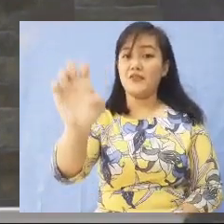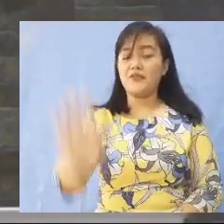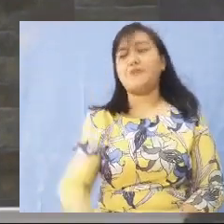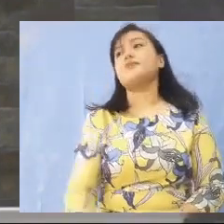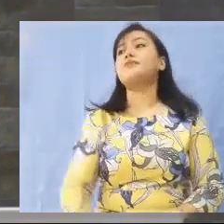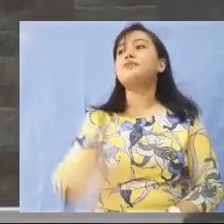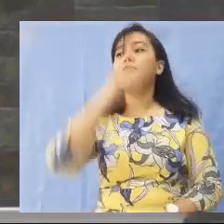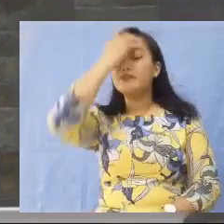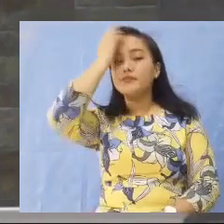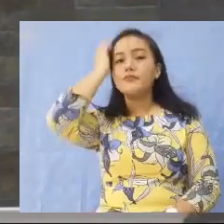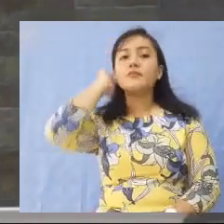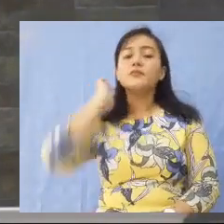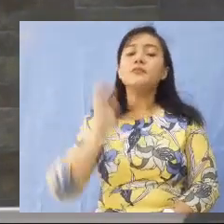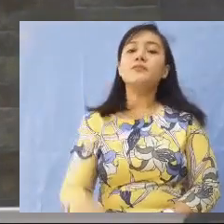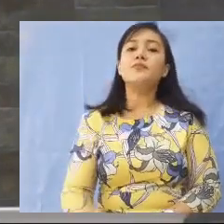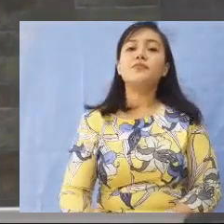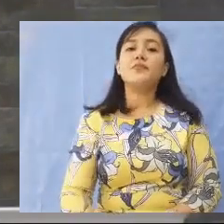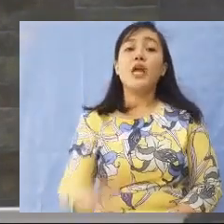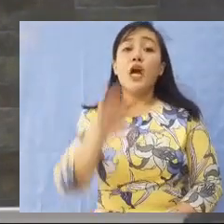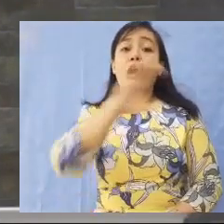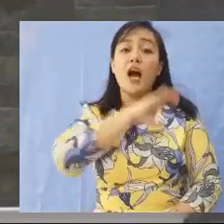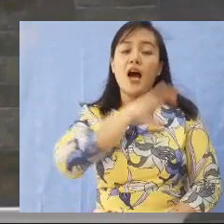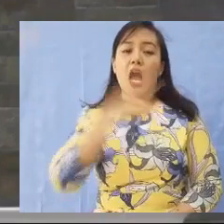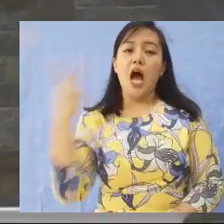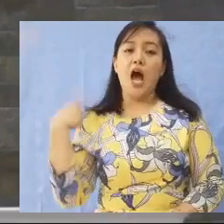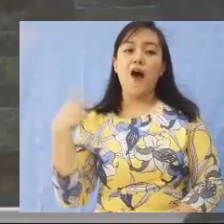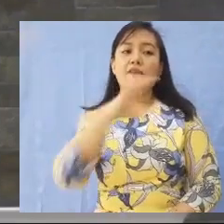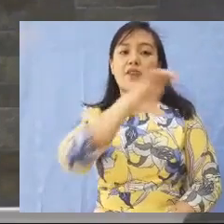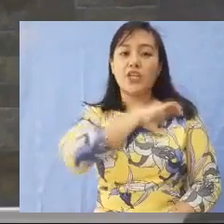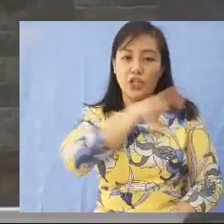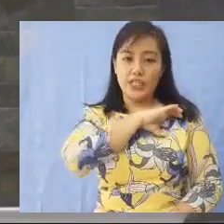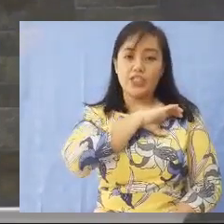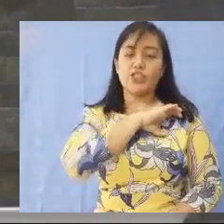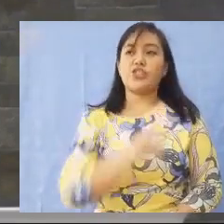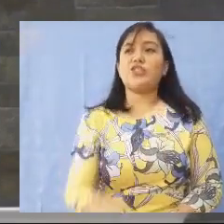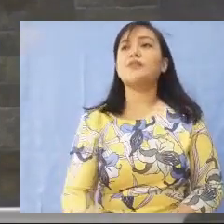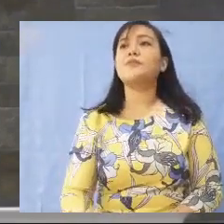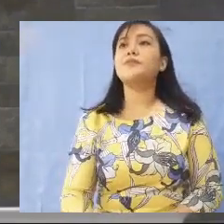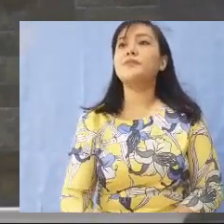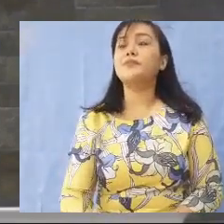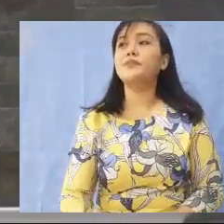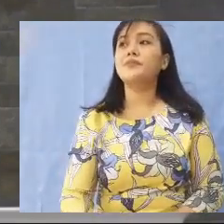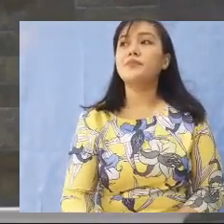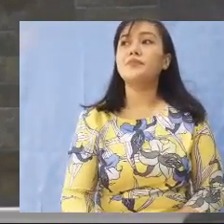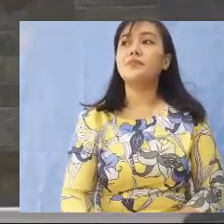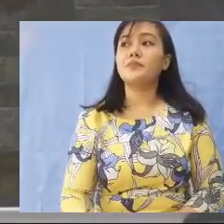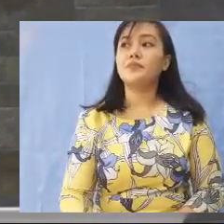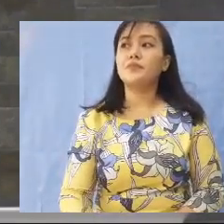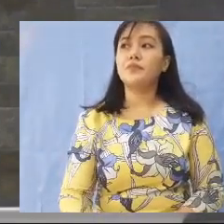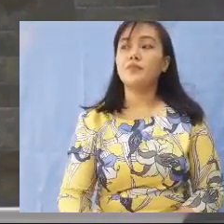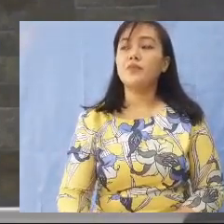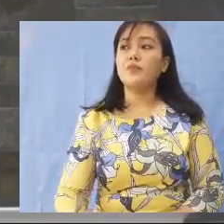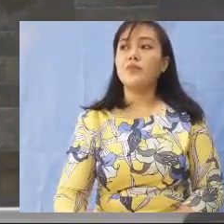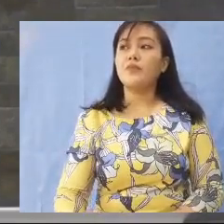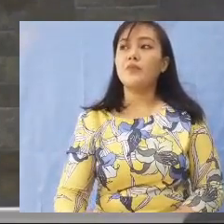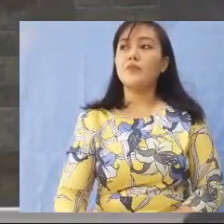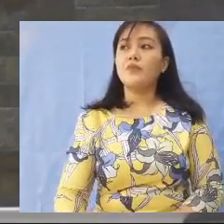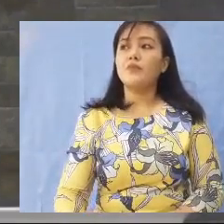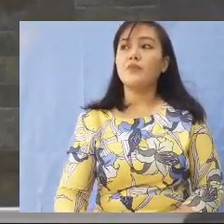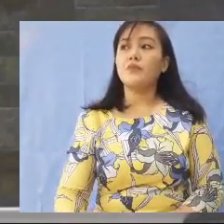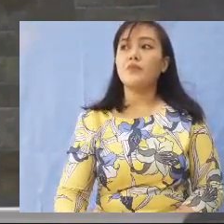was someone who enabled some discouraged creature to